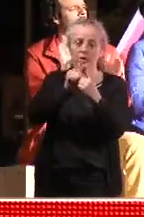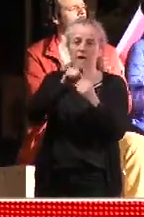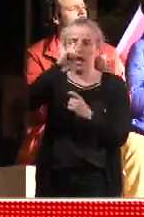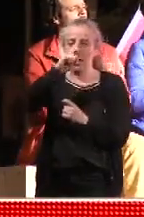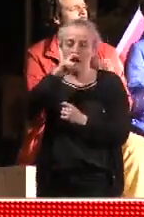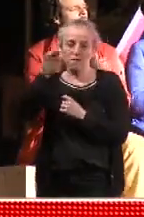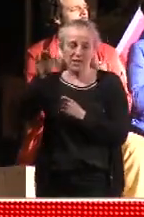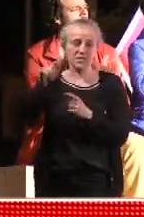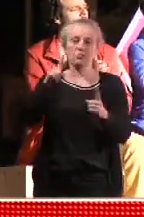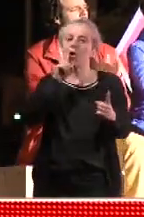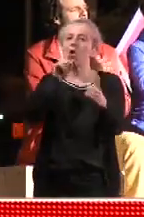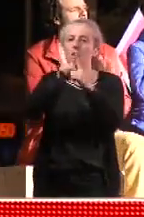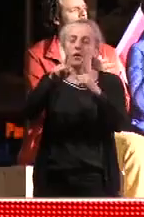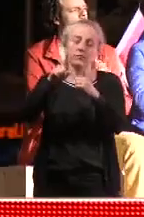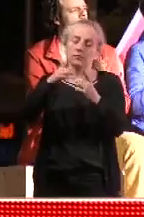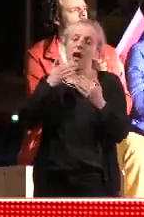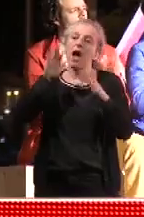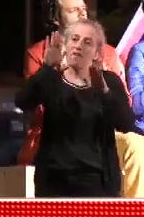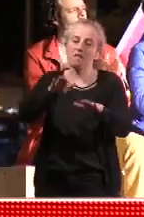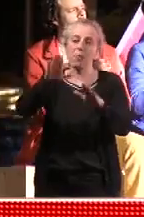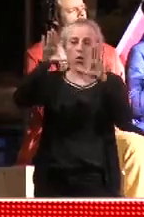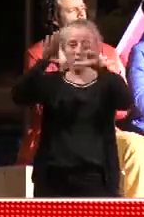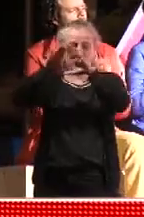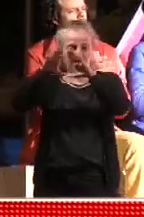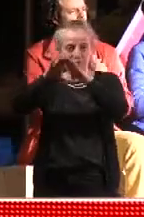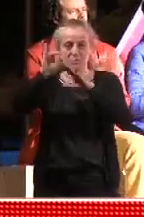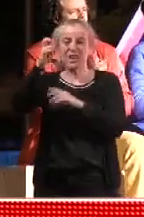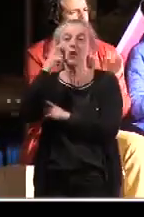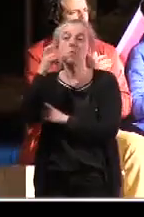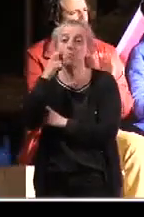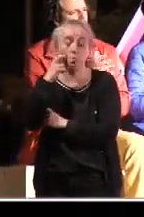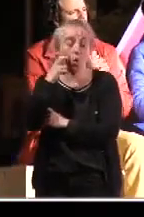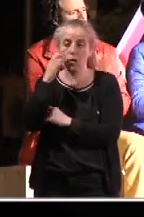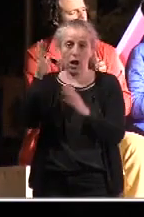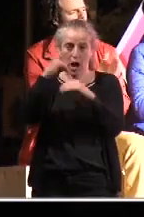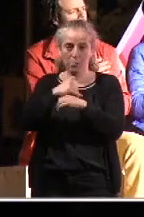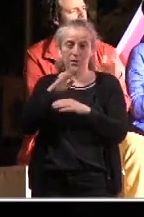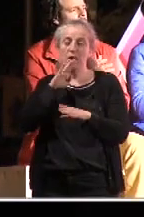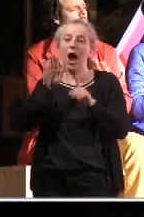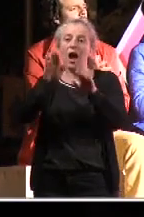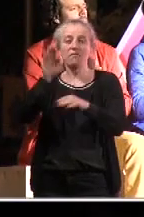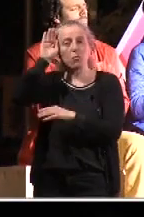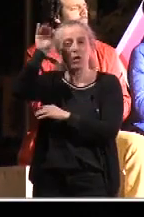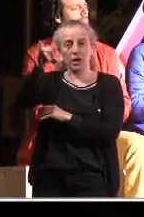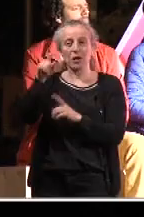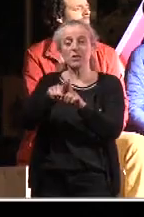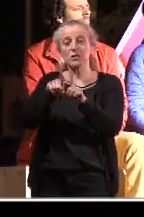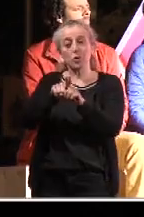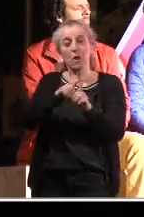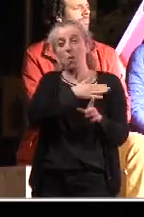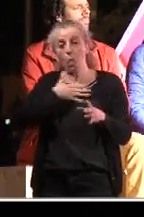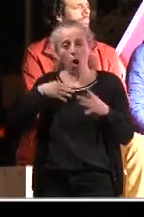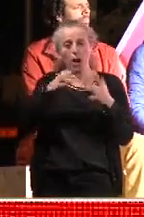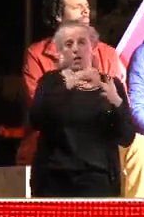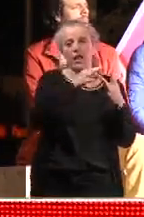el republicanisme i que no té por i que està disposada a liderar